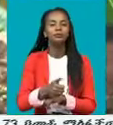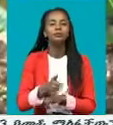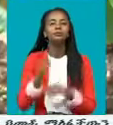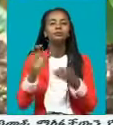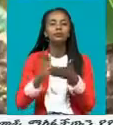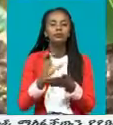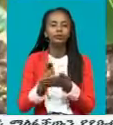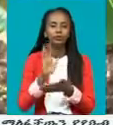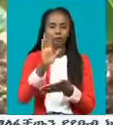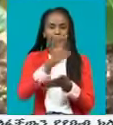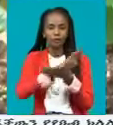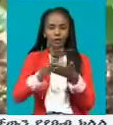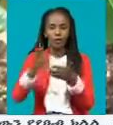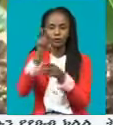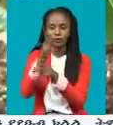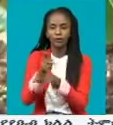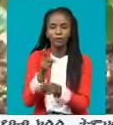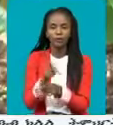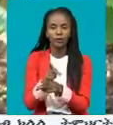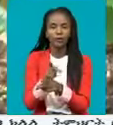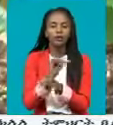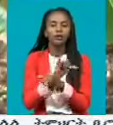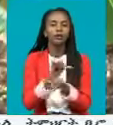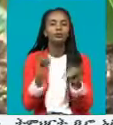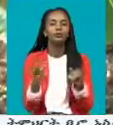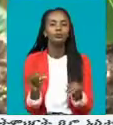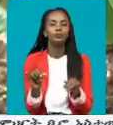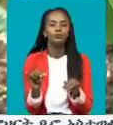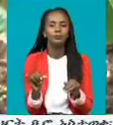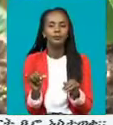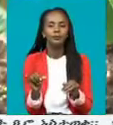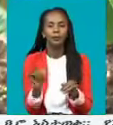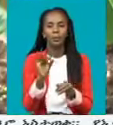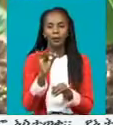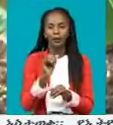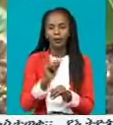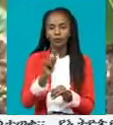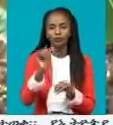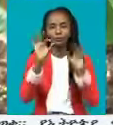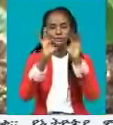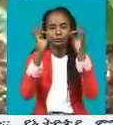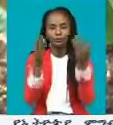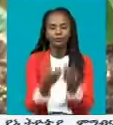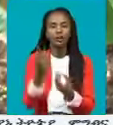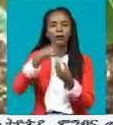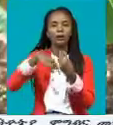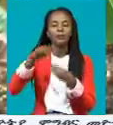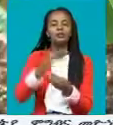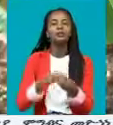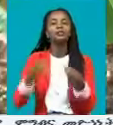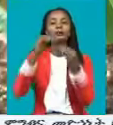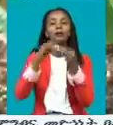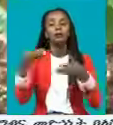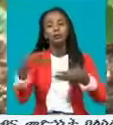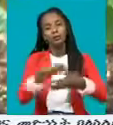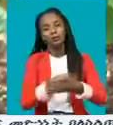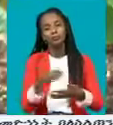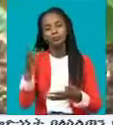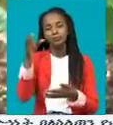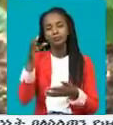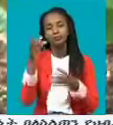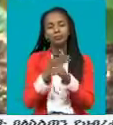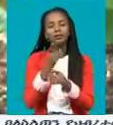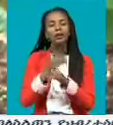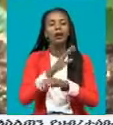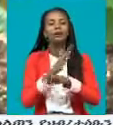ምርቱ ጥራቱን የጠበቀ እንደዚሁም ለራሱም ለቤተሰቡም ለአካባቢውም ተጨማሪ ገቢ በመፍጠር